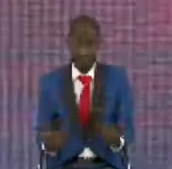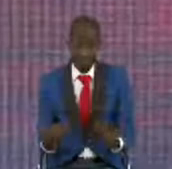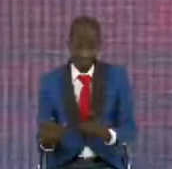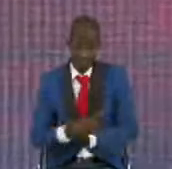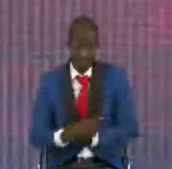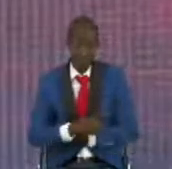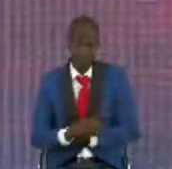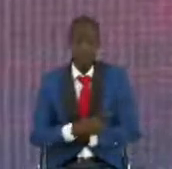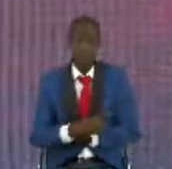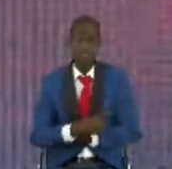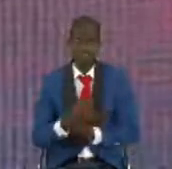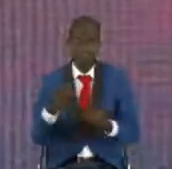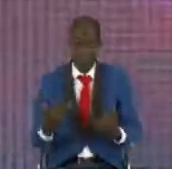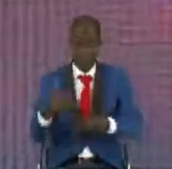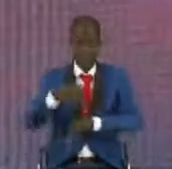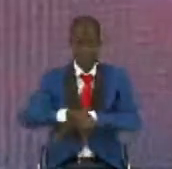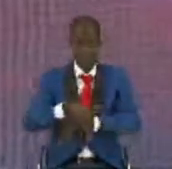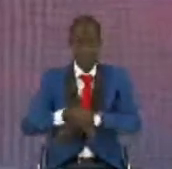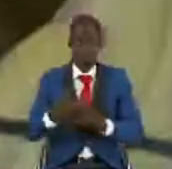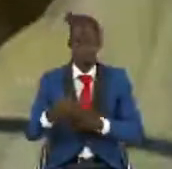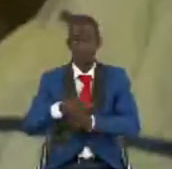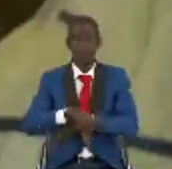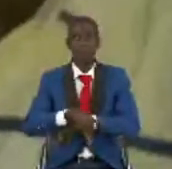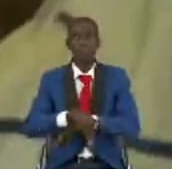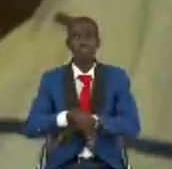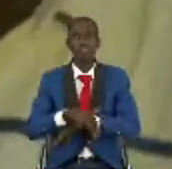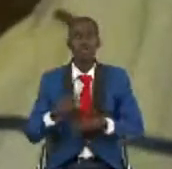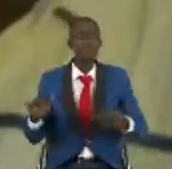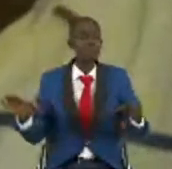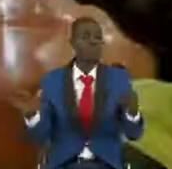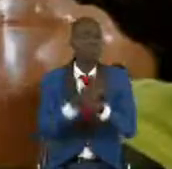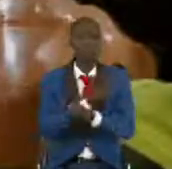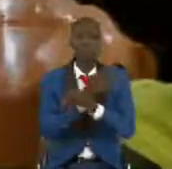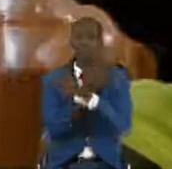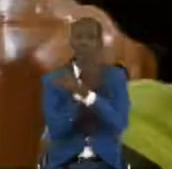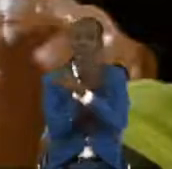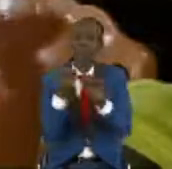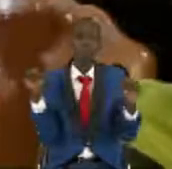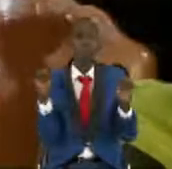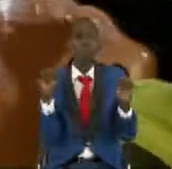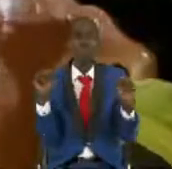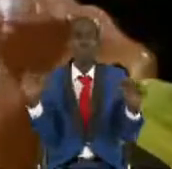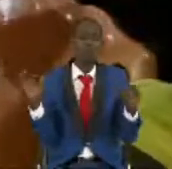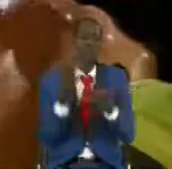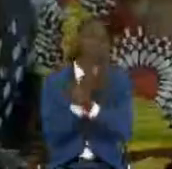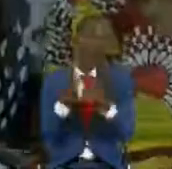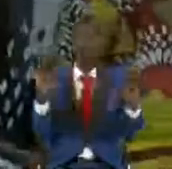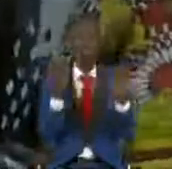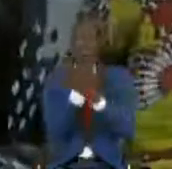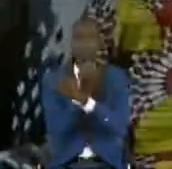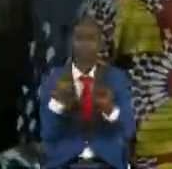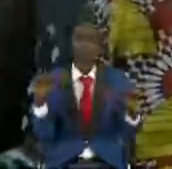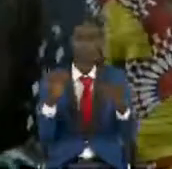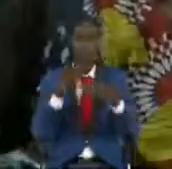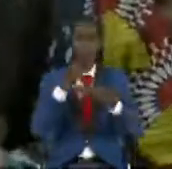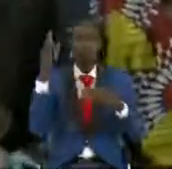Aujourd'hui. Ce soir. La pleine rédemption. La rédemption gratuite. La